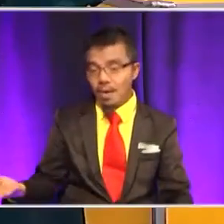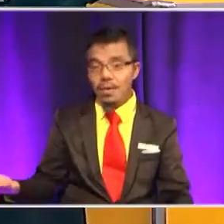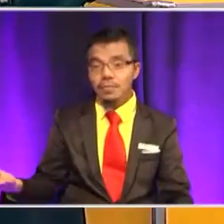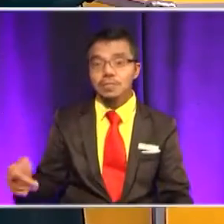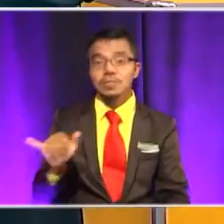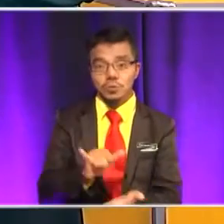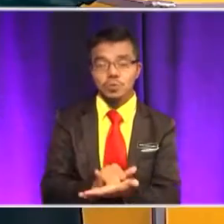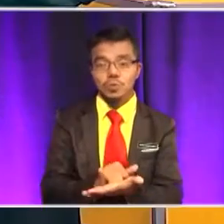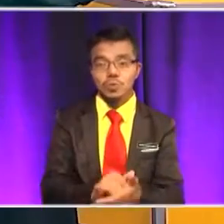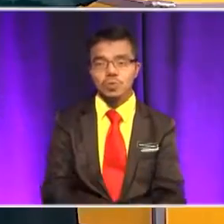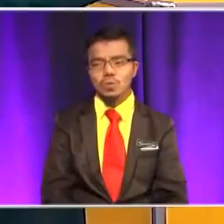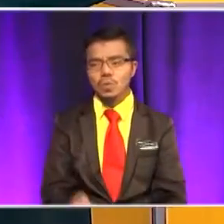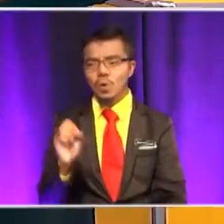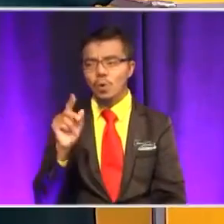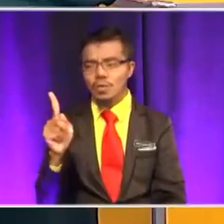model kita tersebut